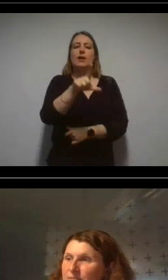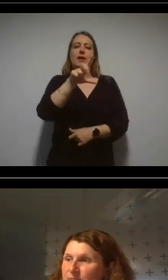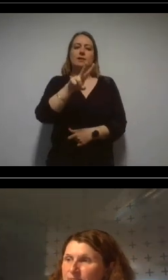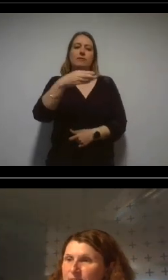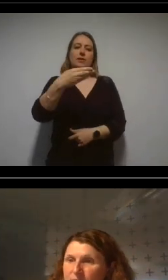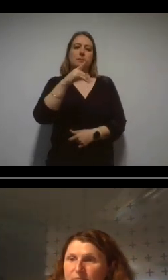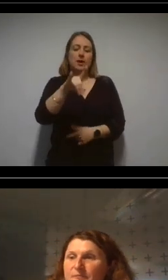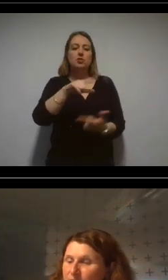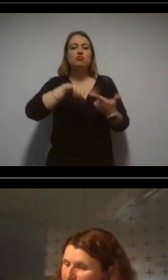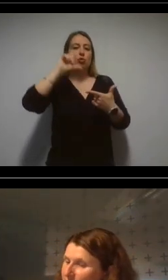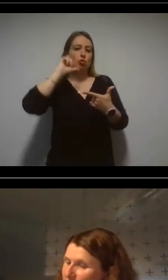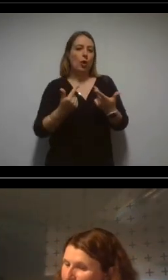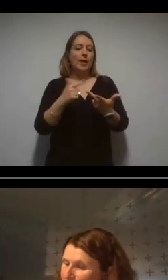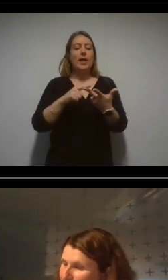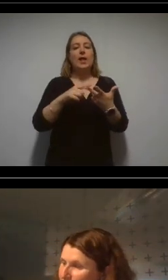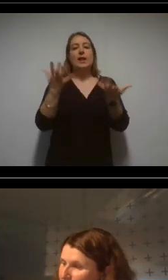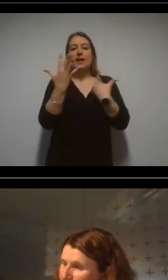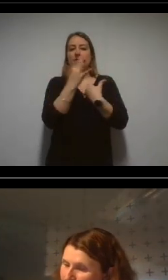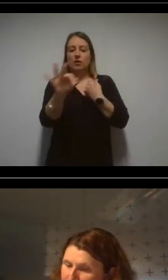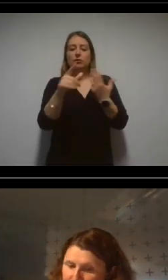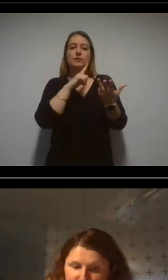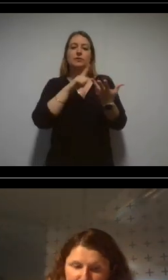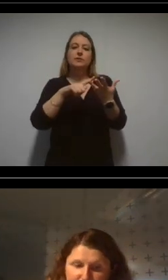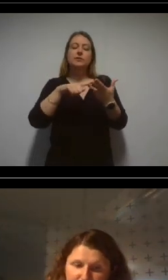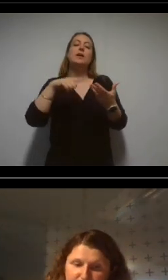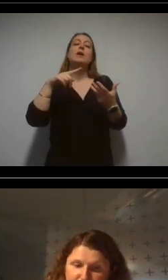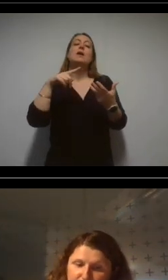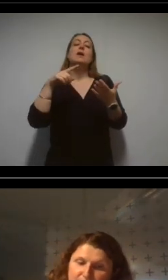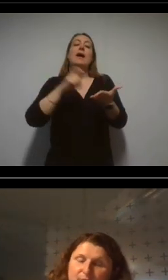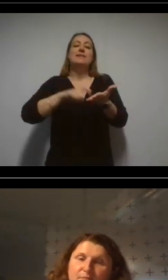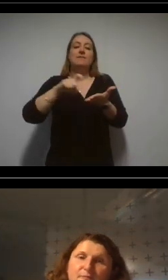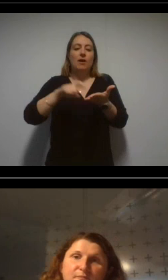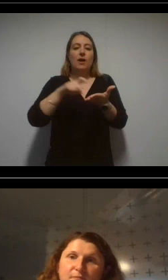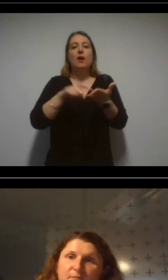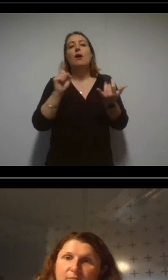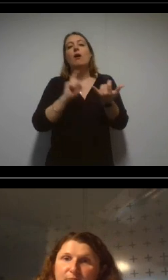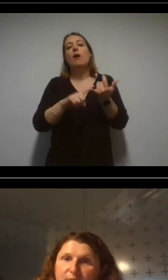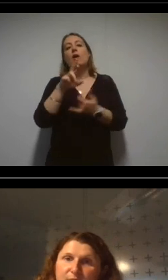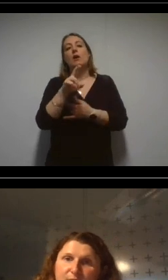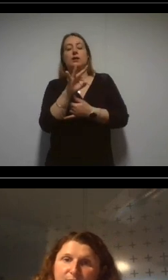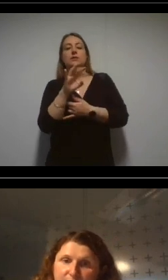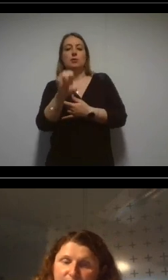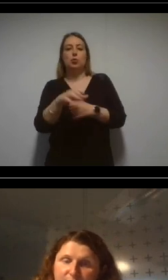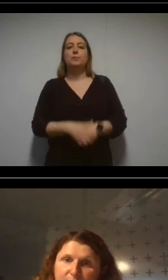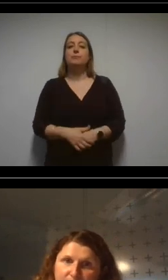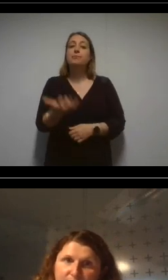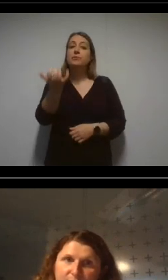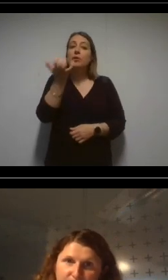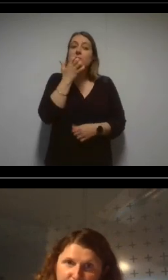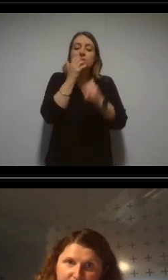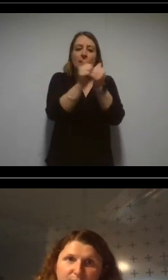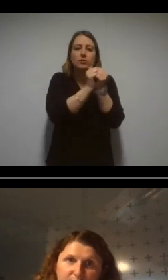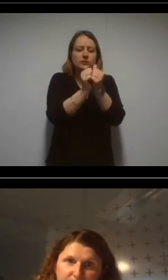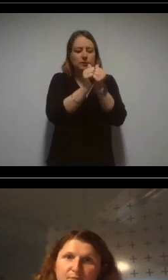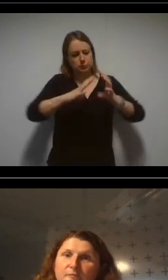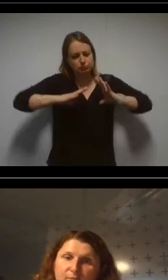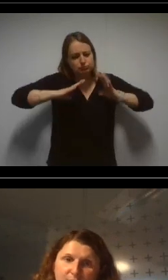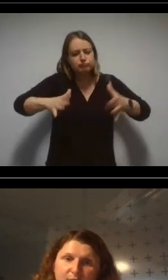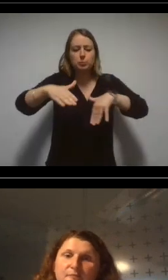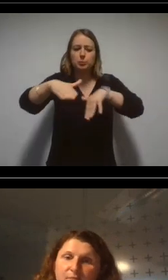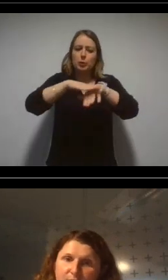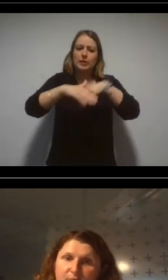L'Oréal, Air France, SFR et RTE, qui avaient envie de s'engager dans une politique handicap,